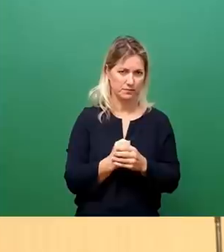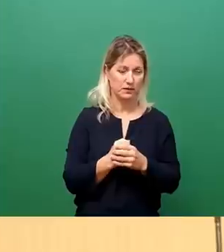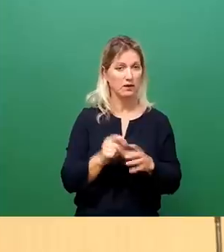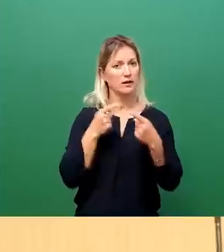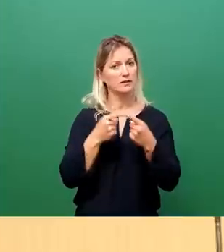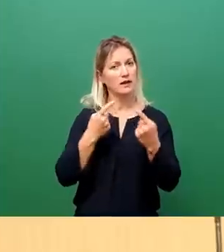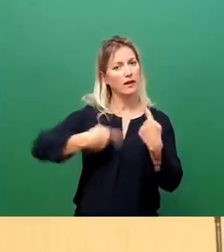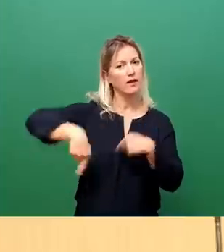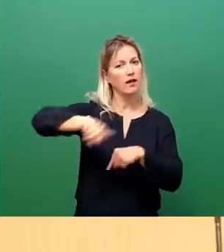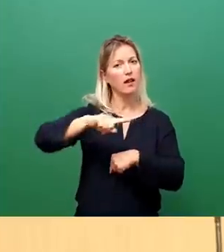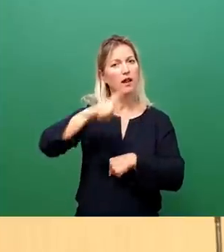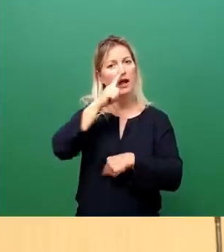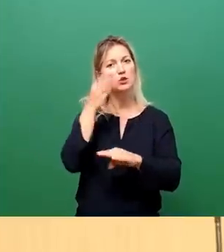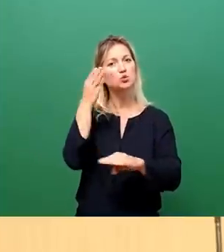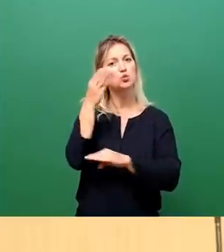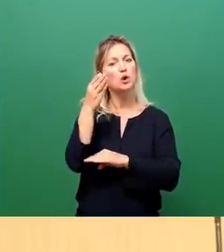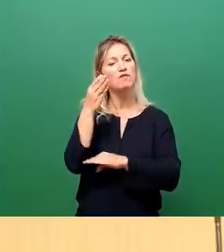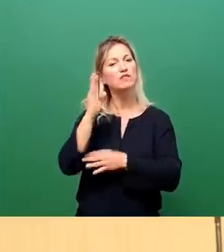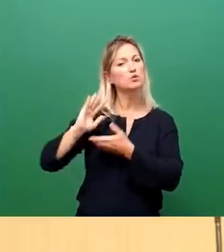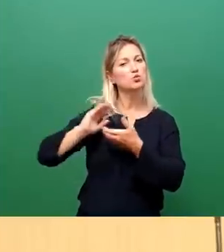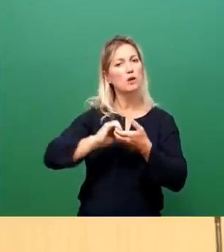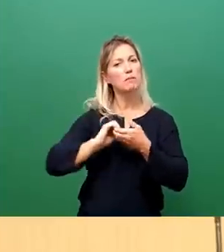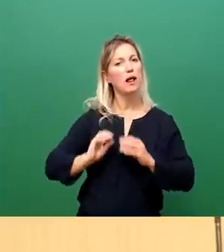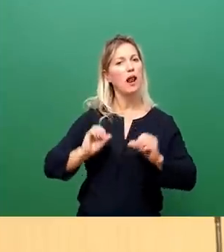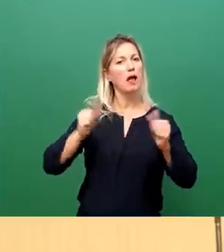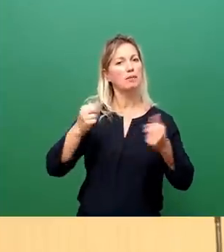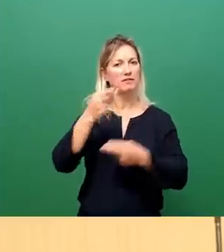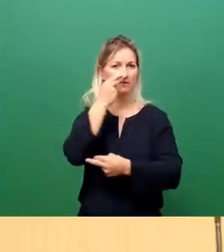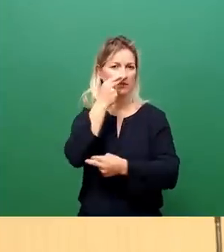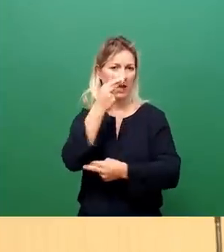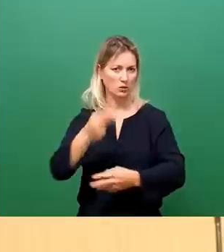zukünftig miteinander zusammenleben möchten. Danke.